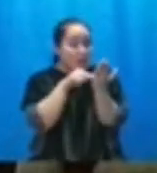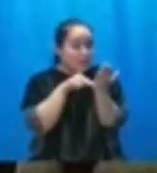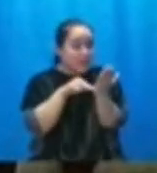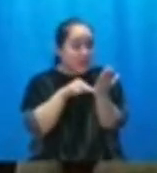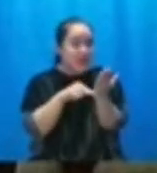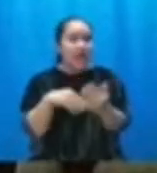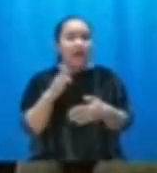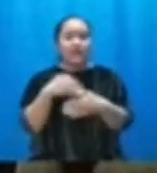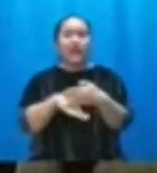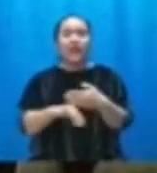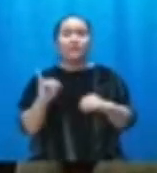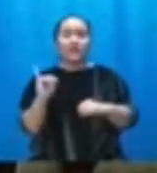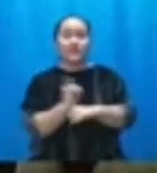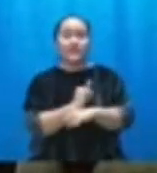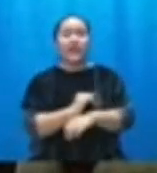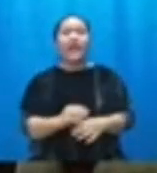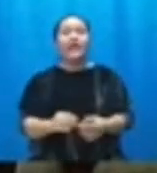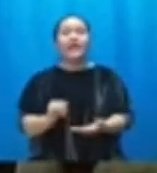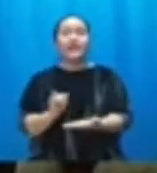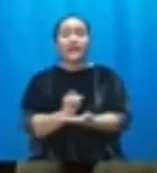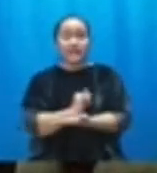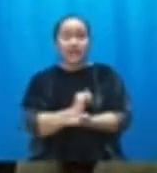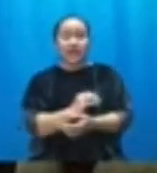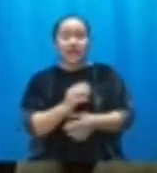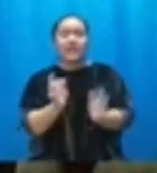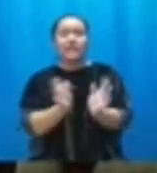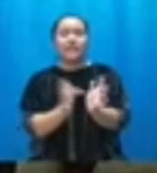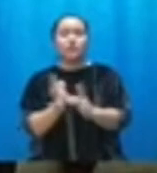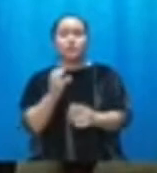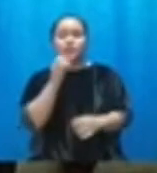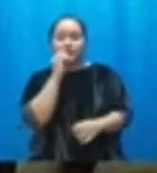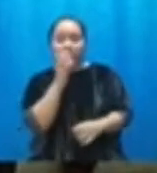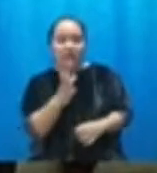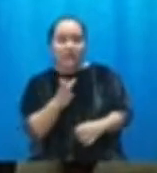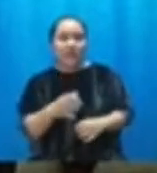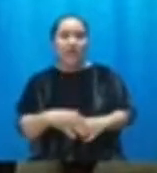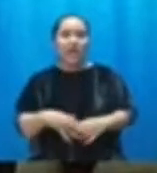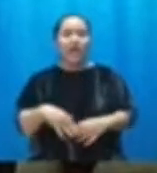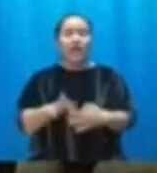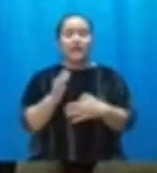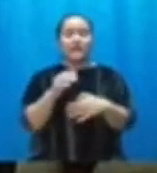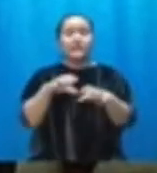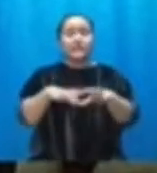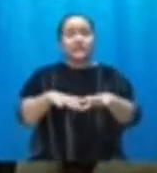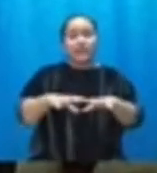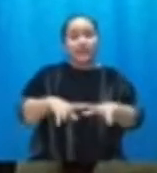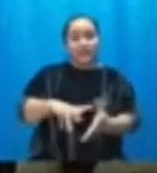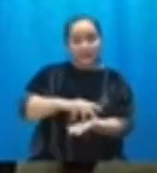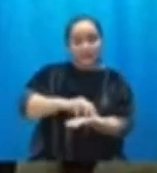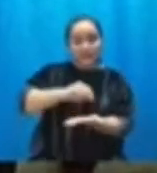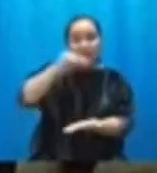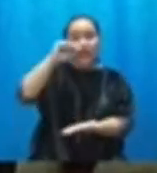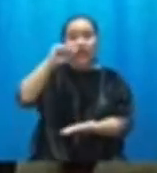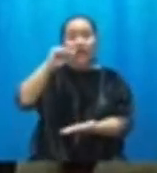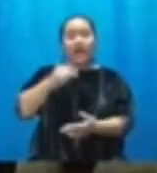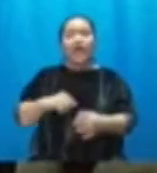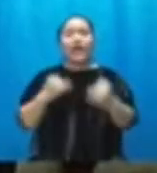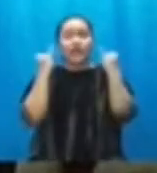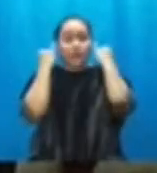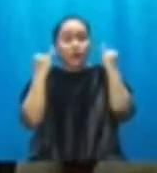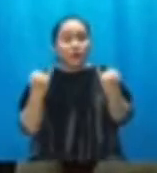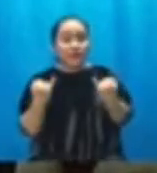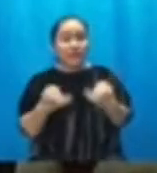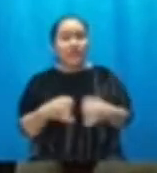beberapa kali Yesus berkata di tanah Yahudi di orang-orang Israel saya tidak pernah menemukan Iman